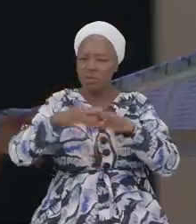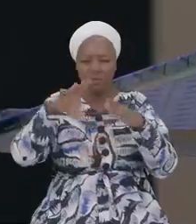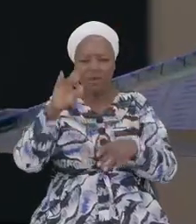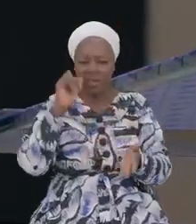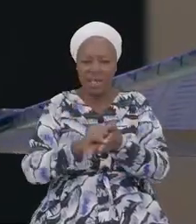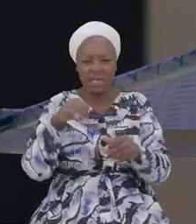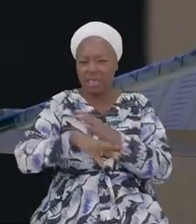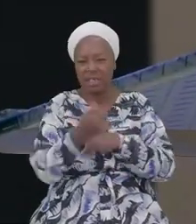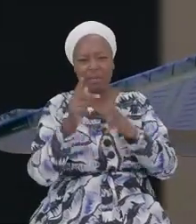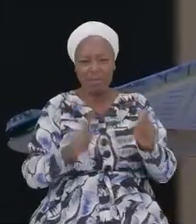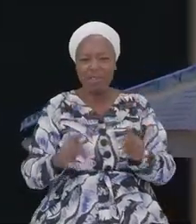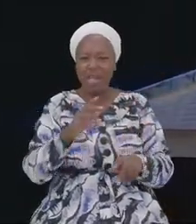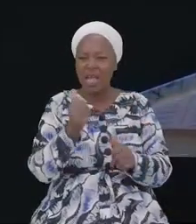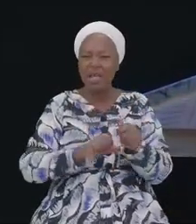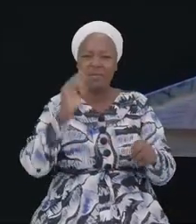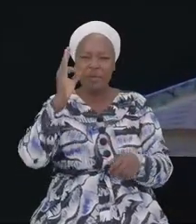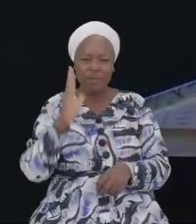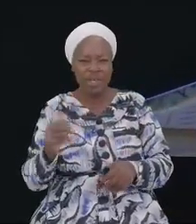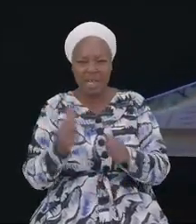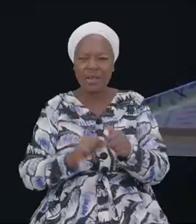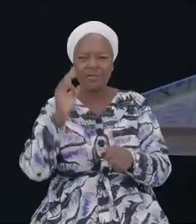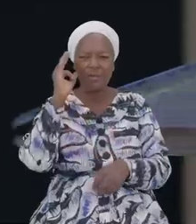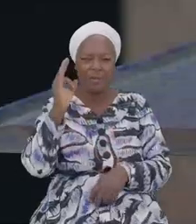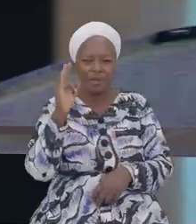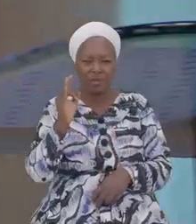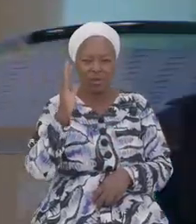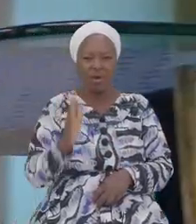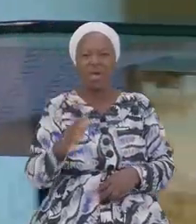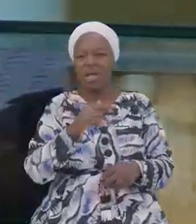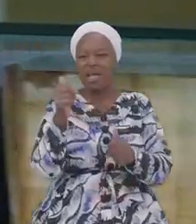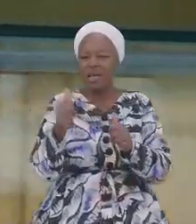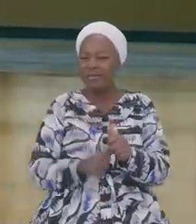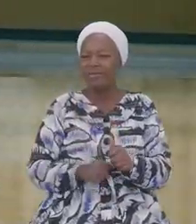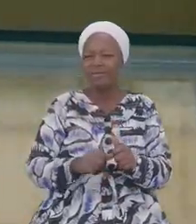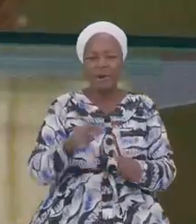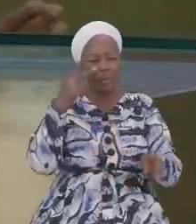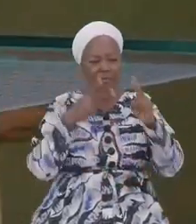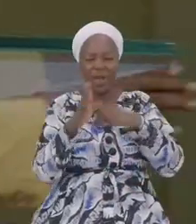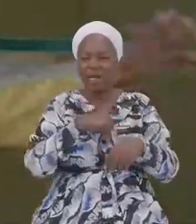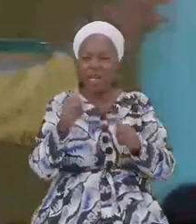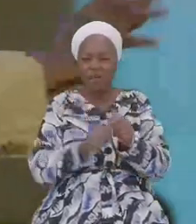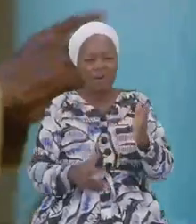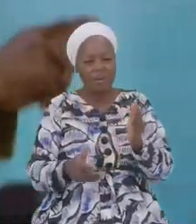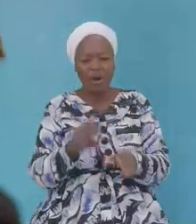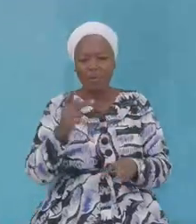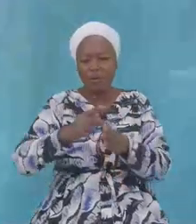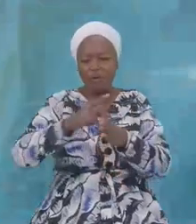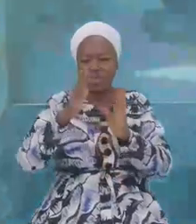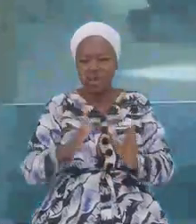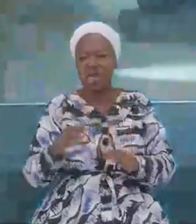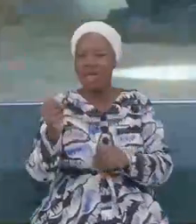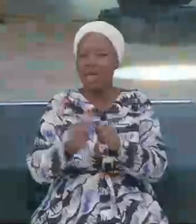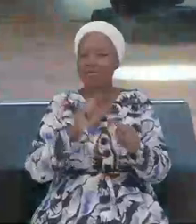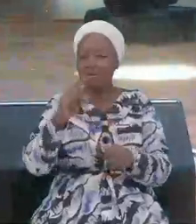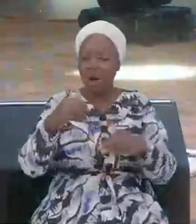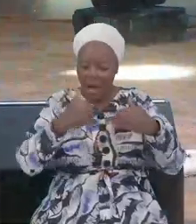ne vous comportez pas comme tous les autres. Tout prophète, tout pasteur, tout professionnel, chacun a